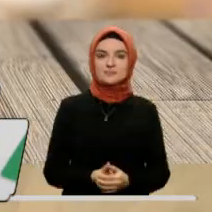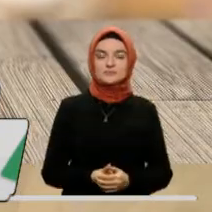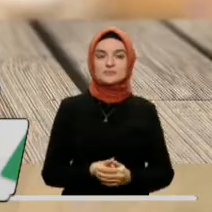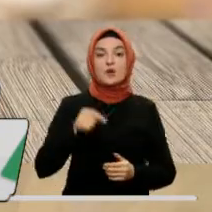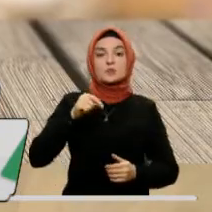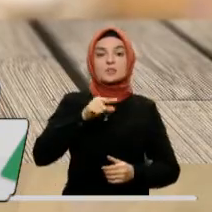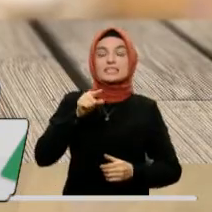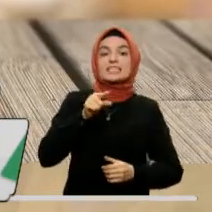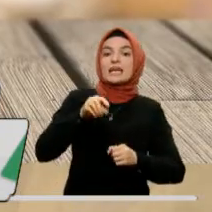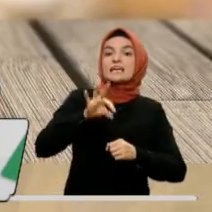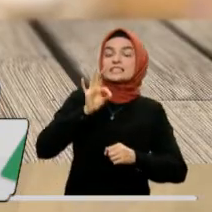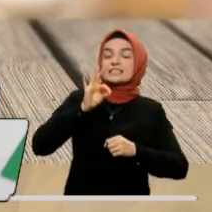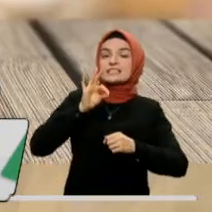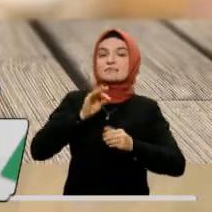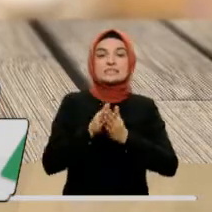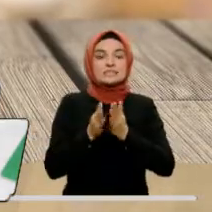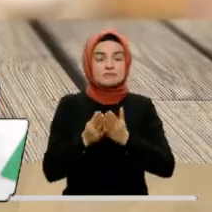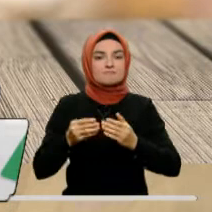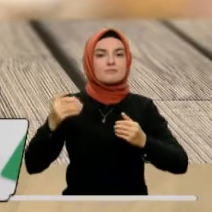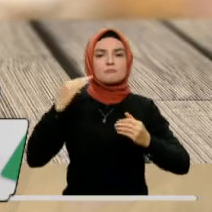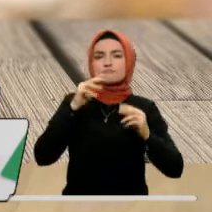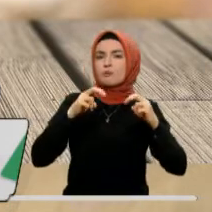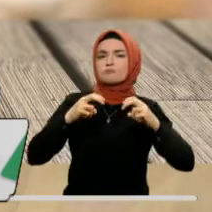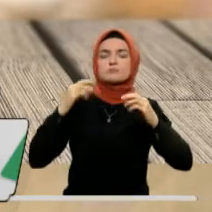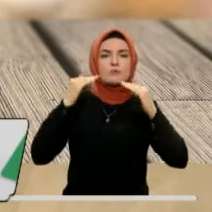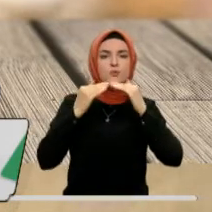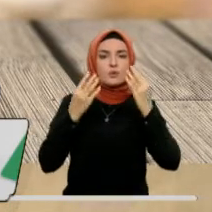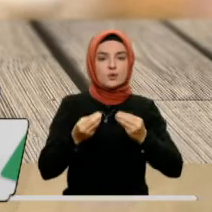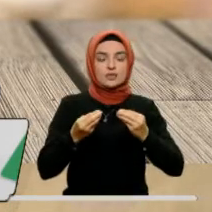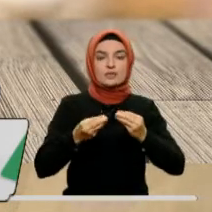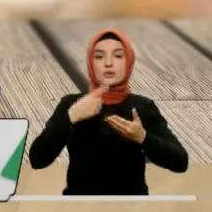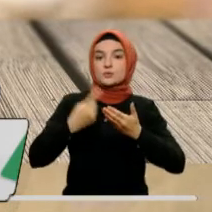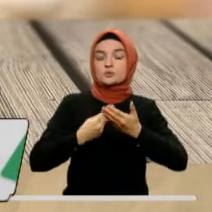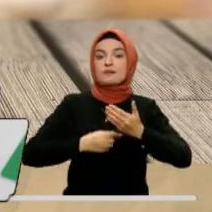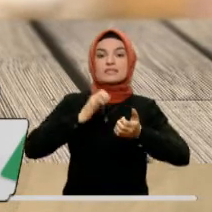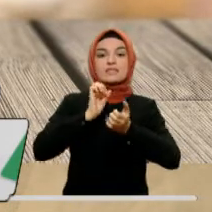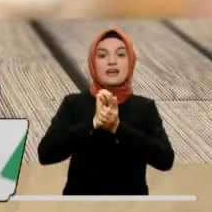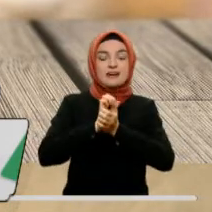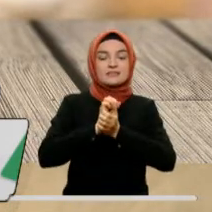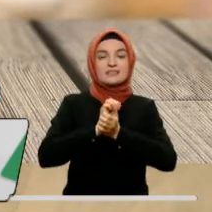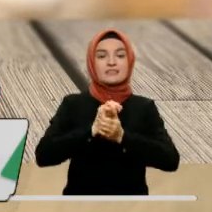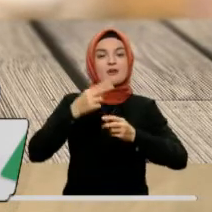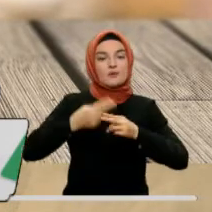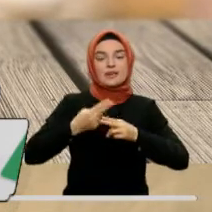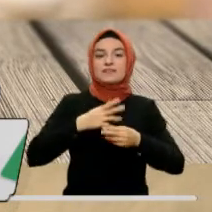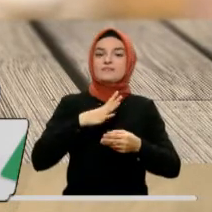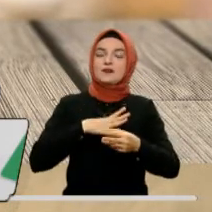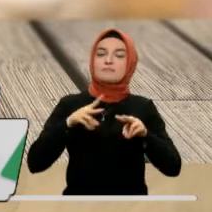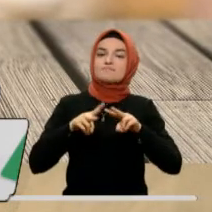sizler için seçtiğimiz kitabımız konumuza da uygun olarak Kur'an'da aile örnekleri. Mevlüt Topçu kaleme